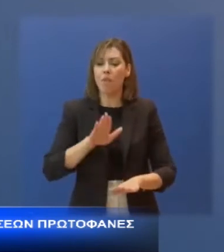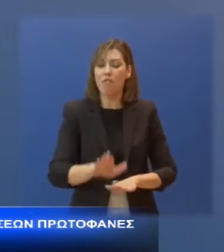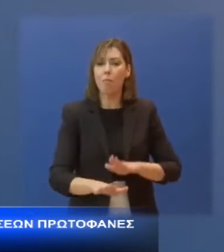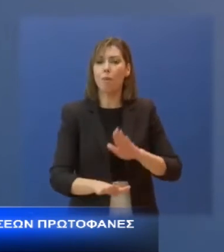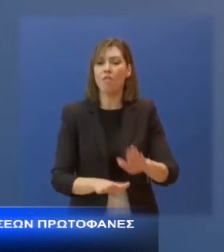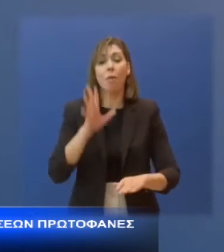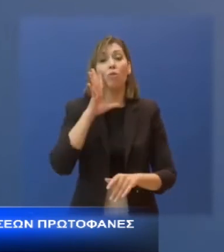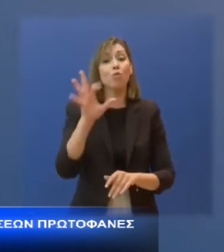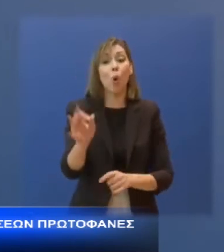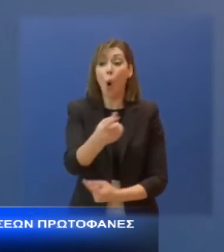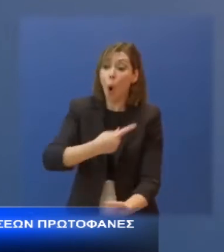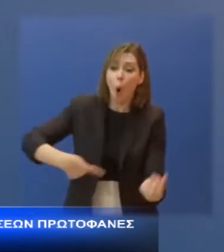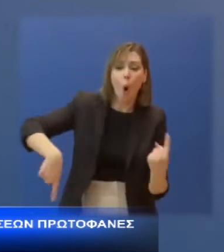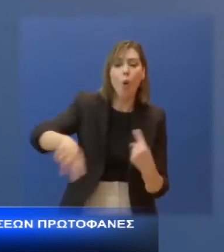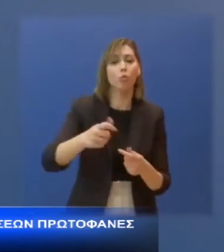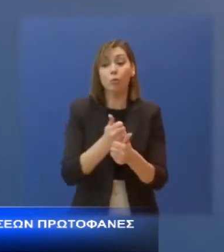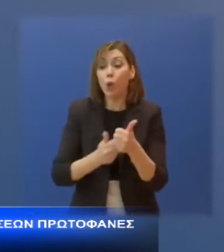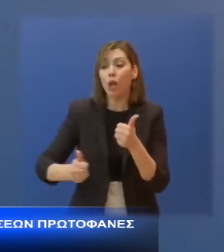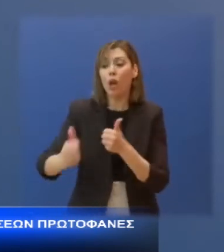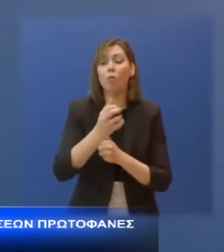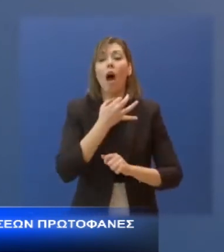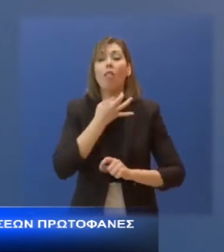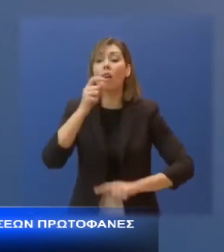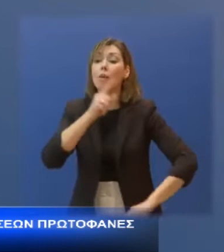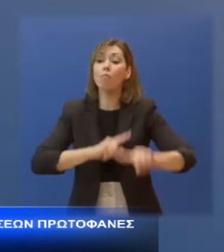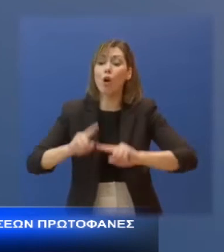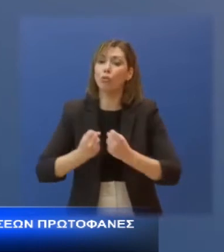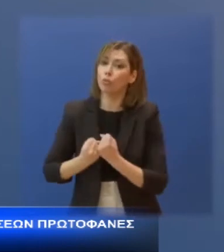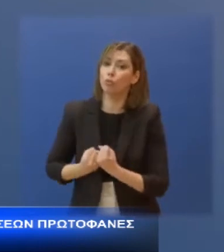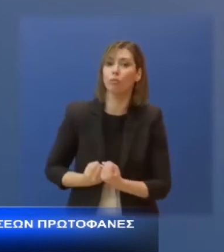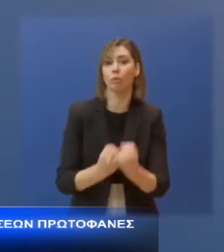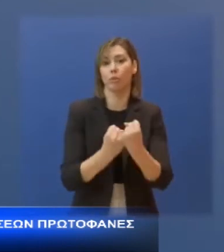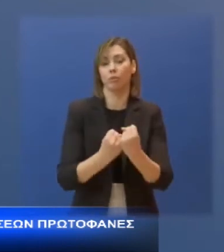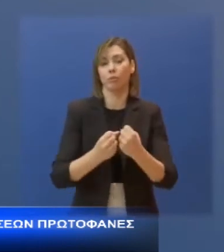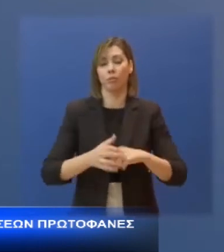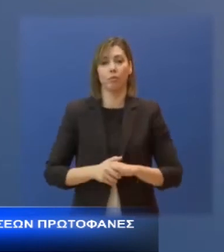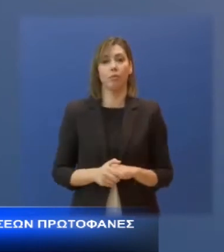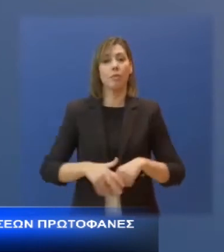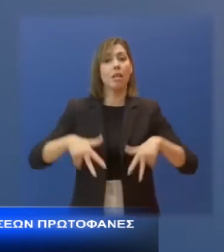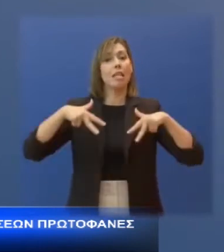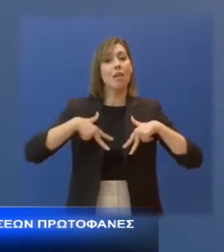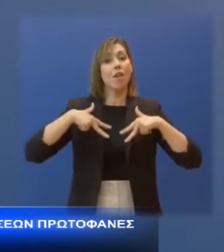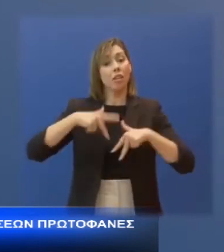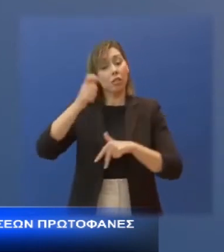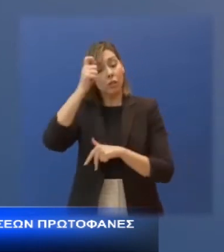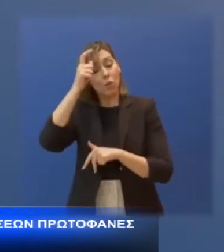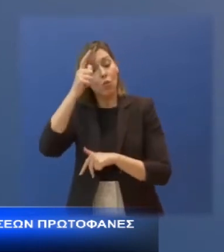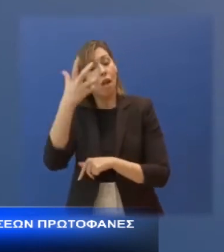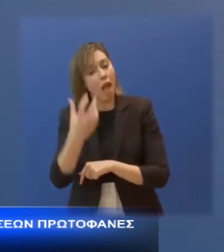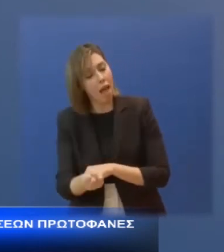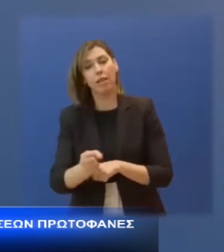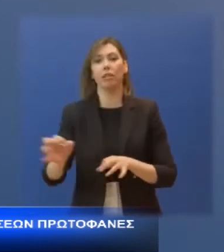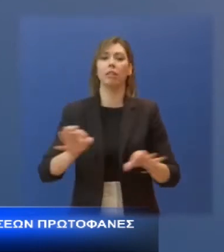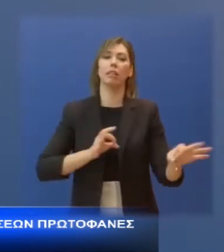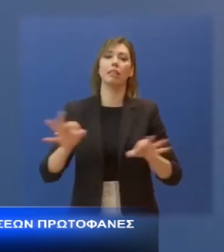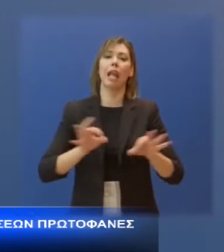όσους έχουν ανάγκη. Η κυβέρνησή μας έχει και γνώση και σχέδιο και και έχει επιδείξει αποτελεσματικότητα στη διαχείριση των